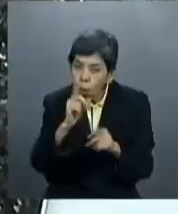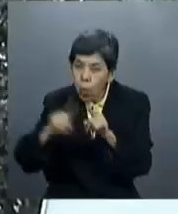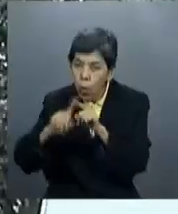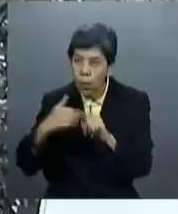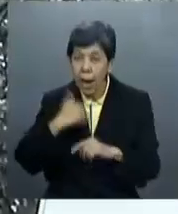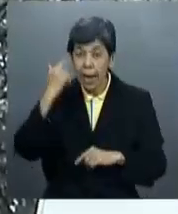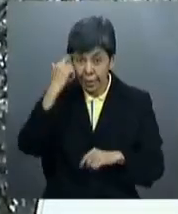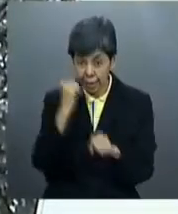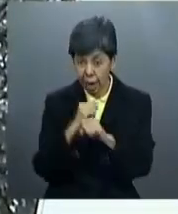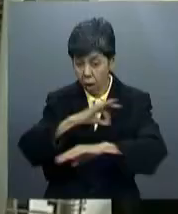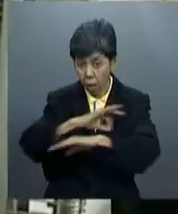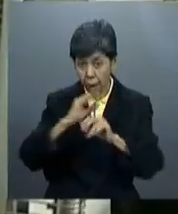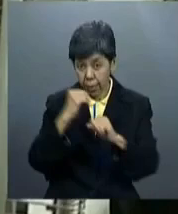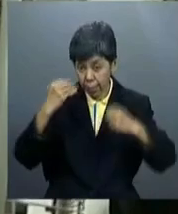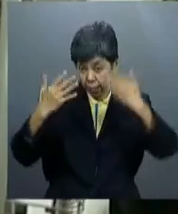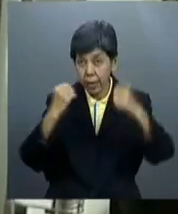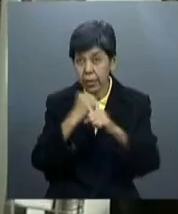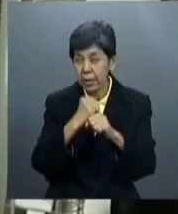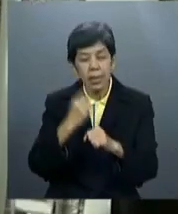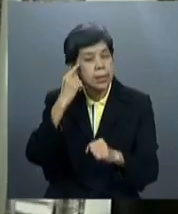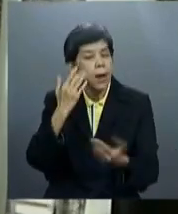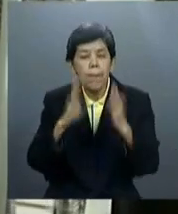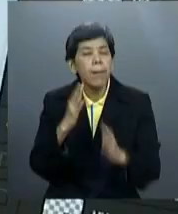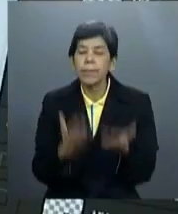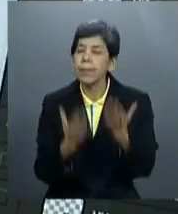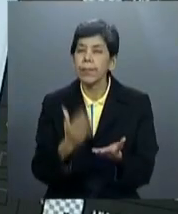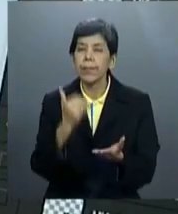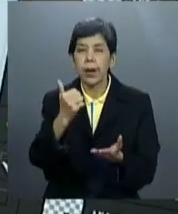ราะเชื่อว่าการออกแบบเพื่อสื่อสารไม่จำกัดรูปแบ